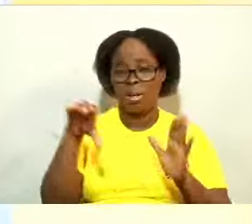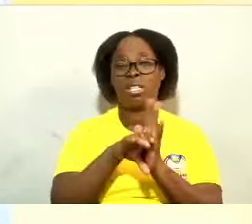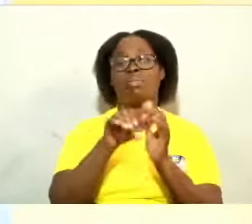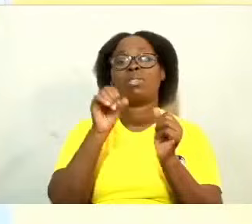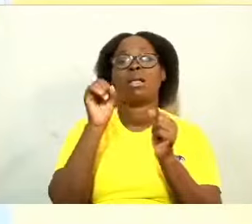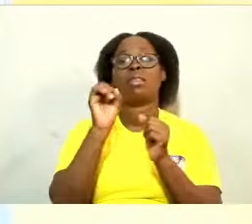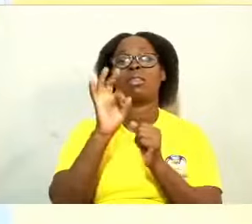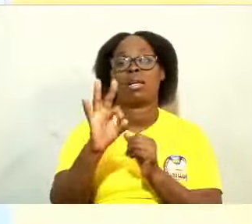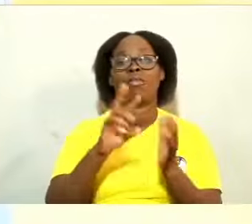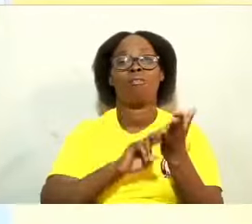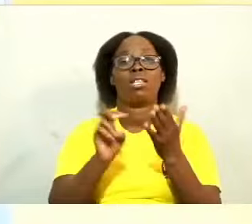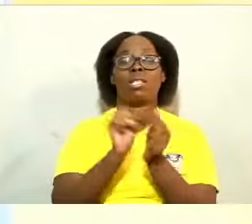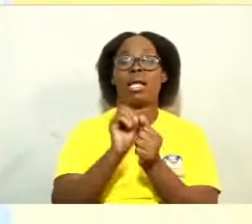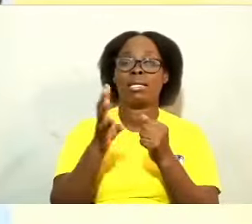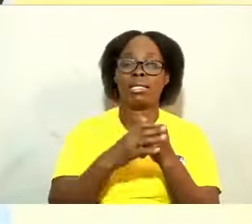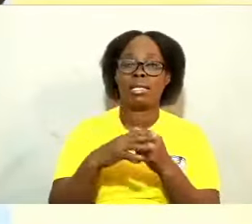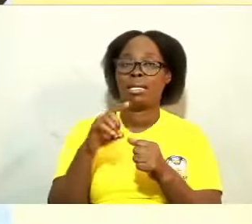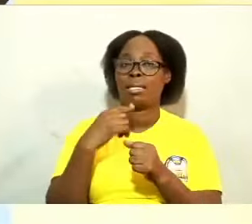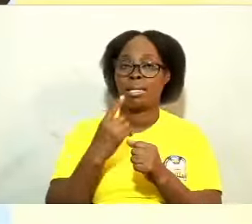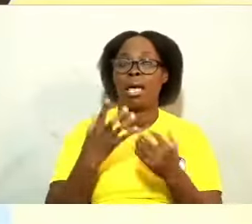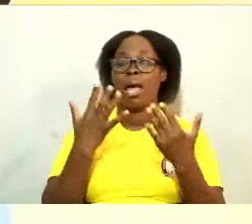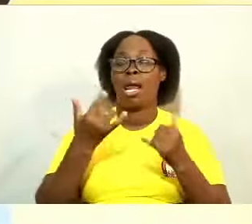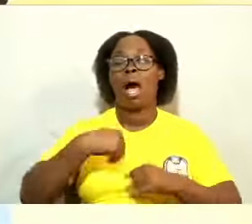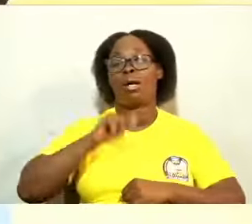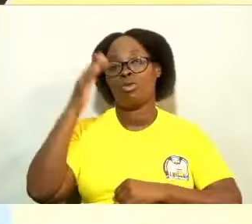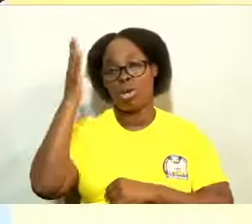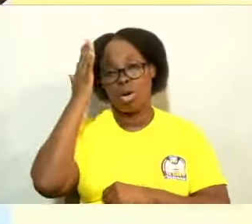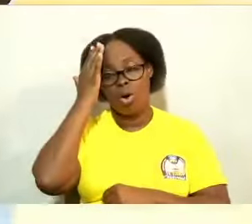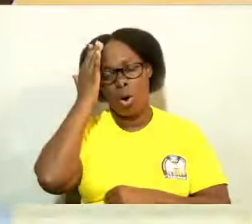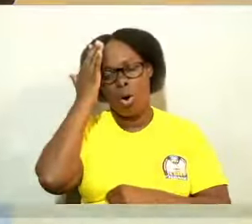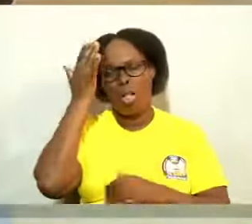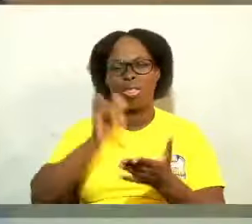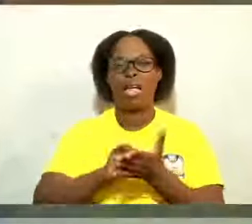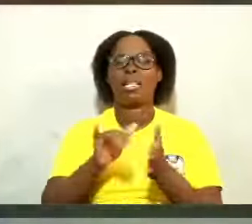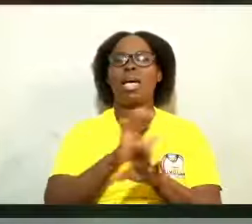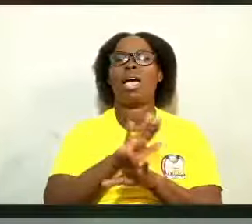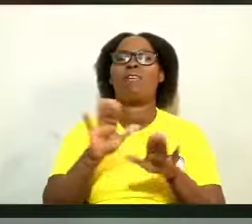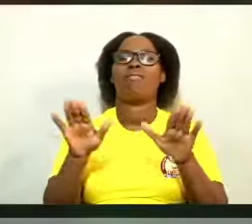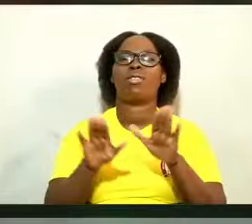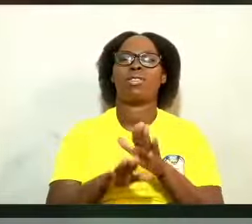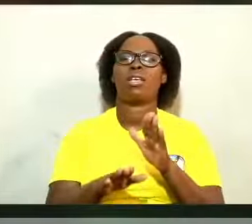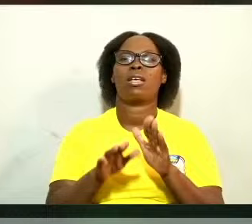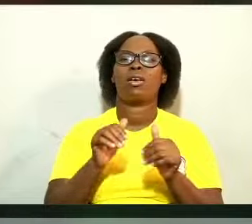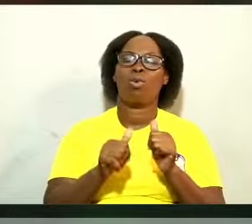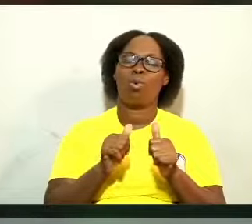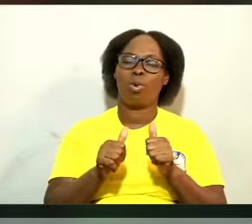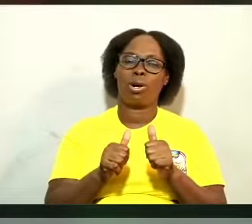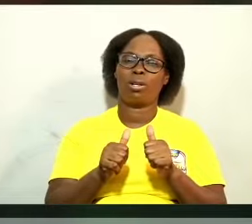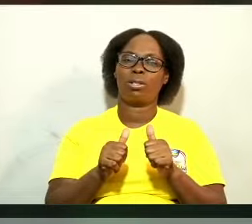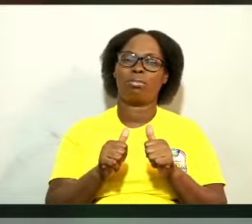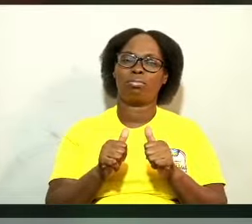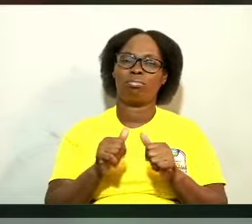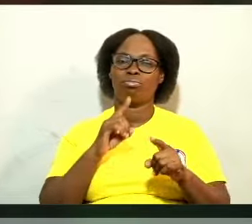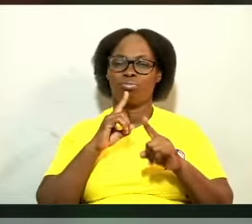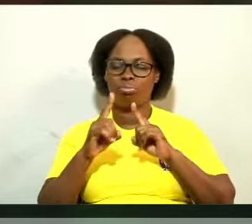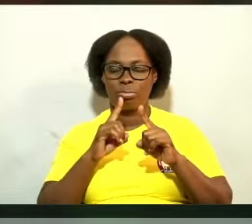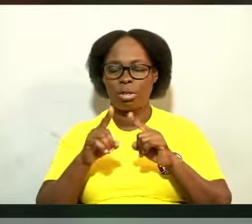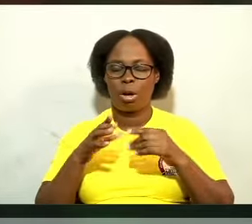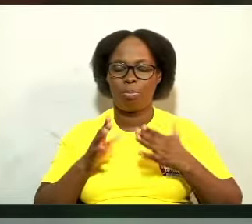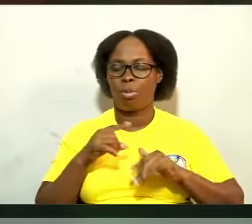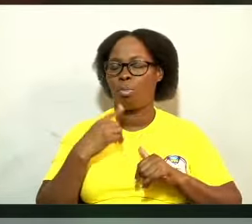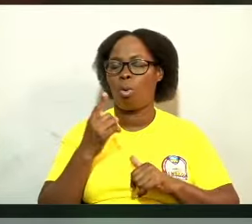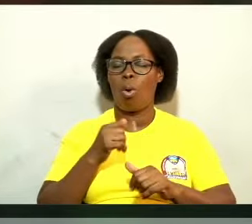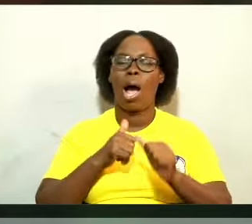Warumi 3:19 anasema, basi twajua ya kuwa mambo yote inanena torati uyanena kwa hao walio chini ya